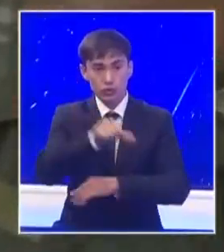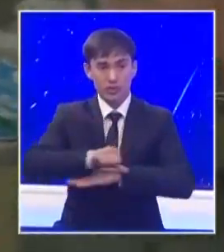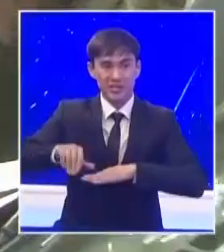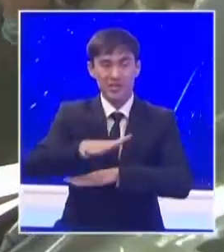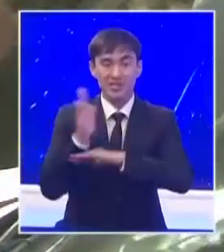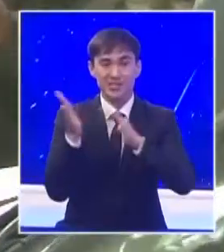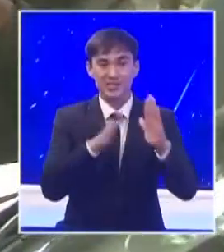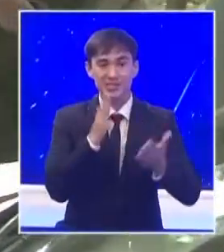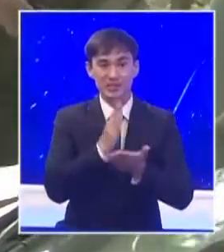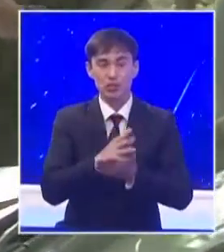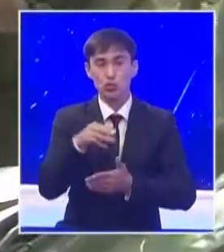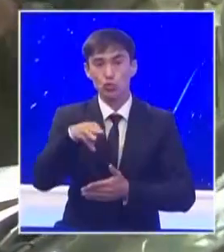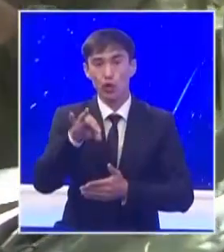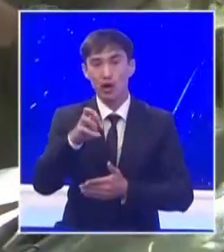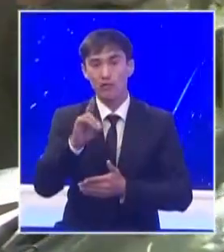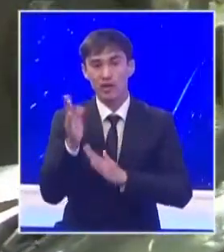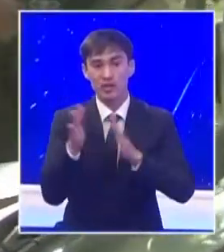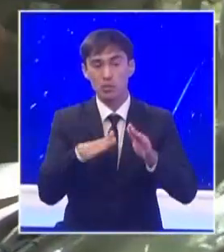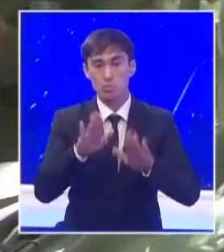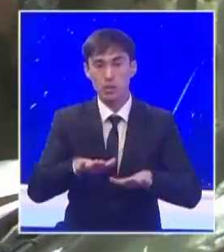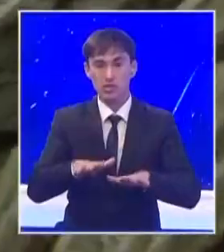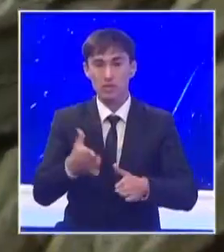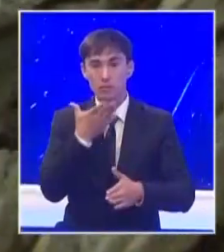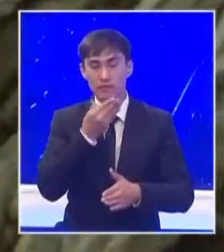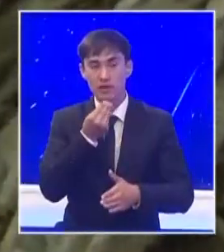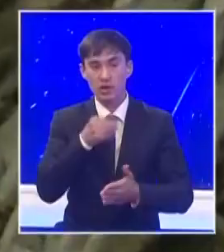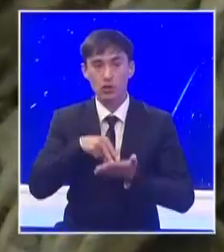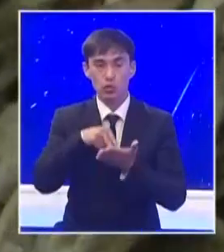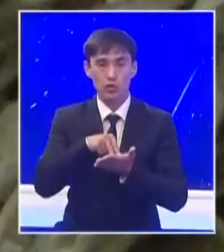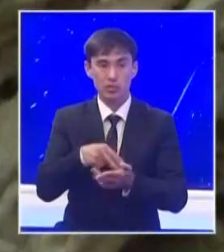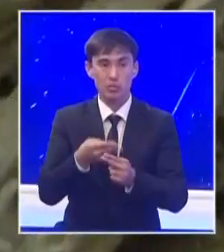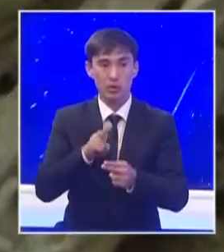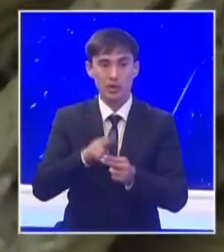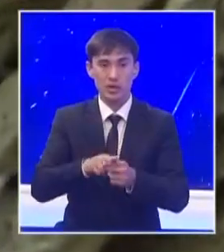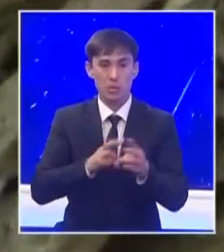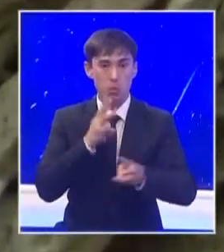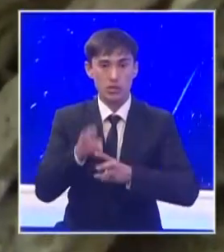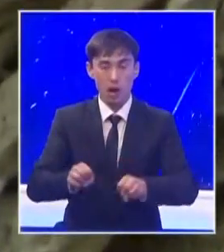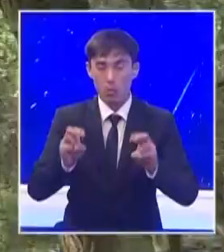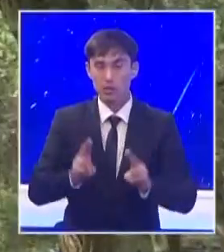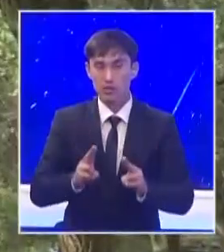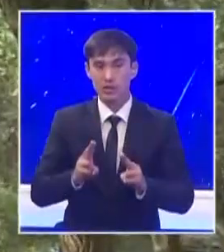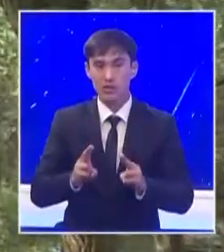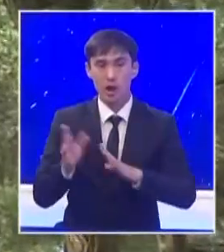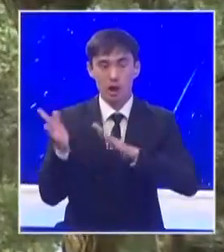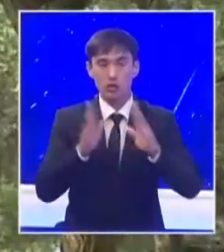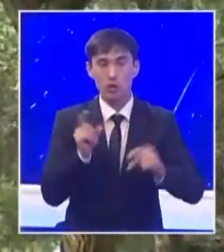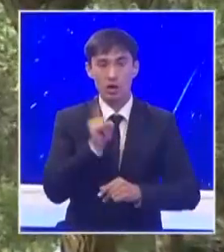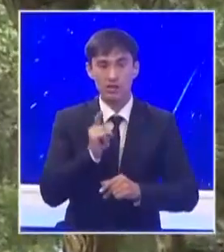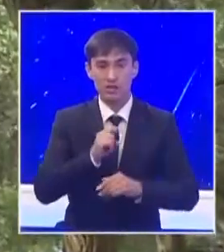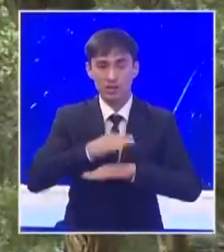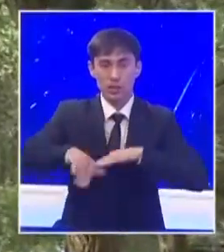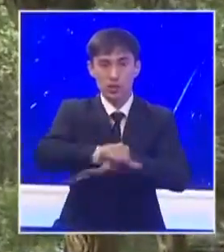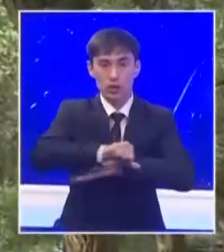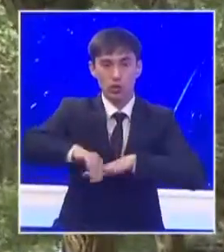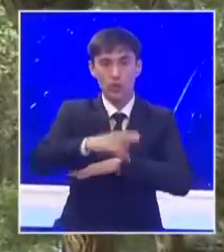лесничества расположена Туранговая роща. Место весьма привлекательное для туристов, но при этом достаточно пожароопасное. Всего же лесное хозяйство раскинулось на